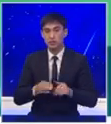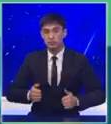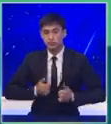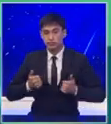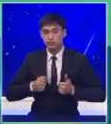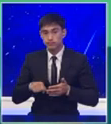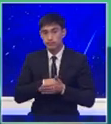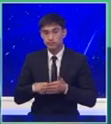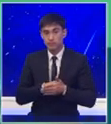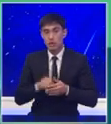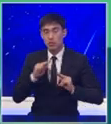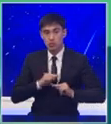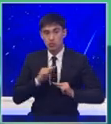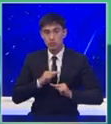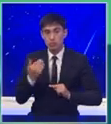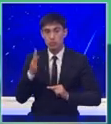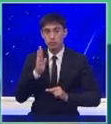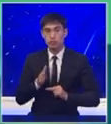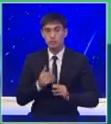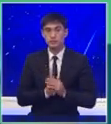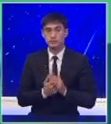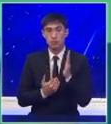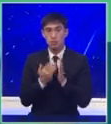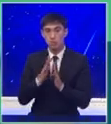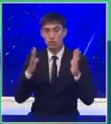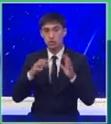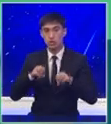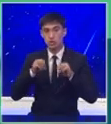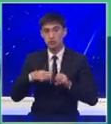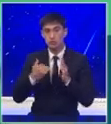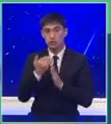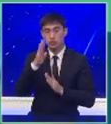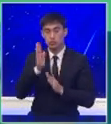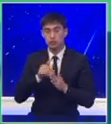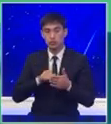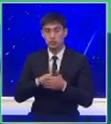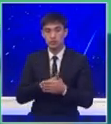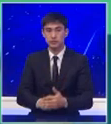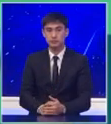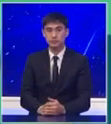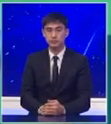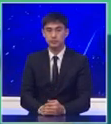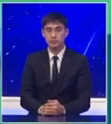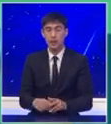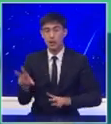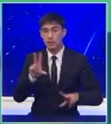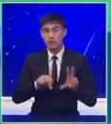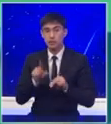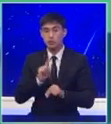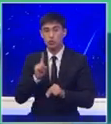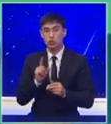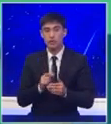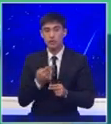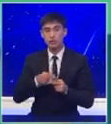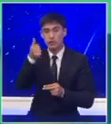будет работать, он будет в больших вершинах. И вот надеемся, что